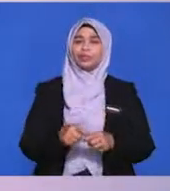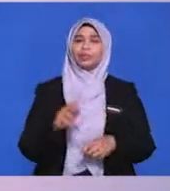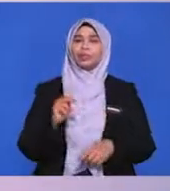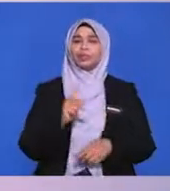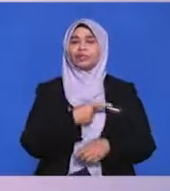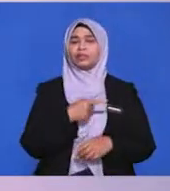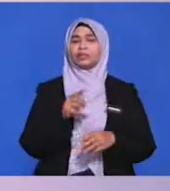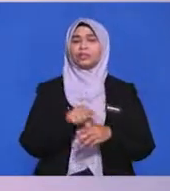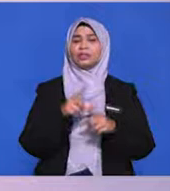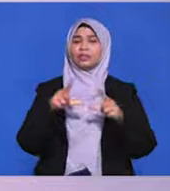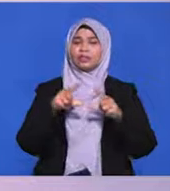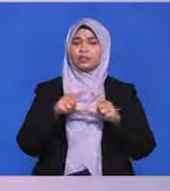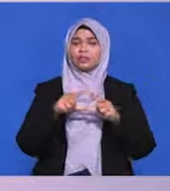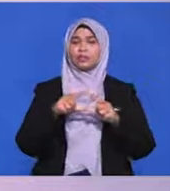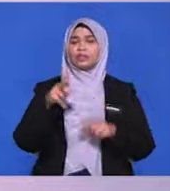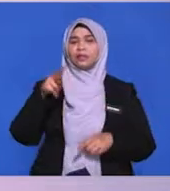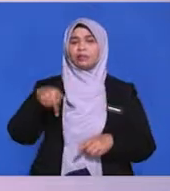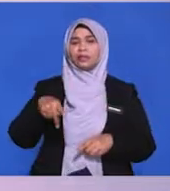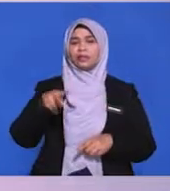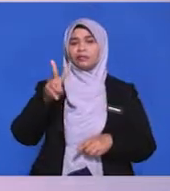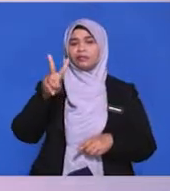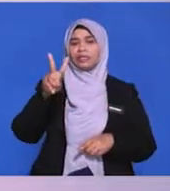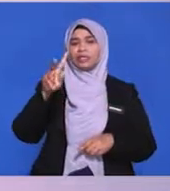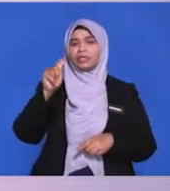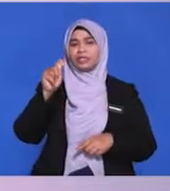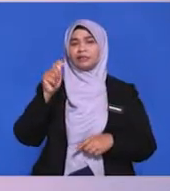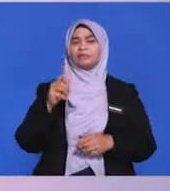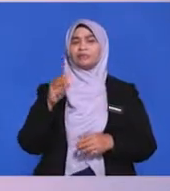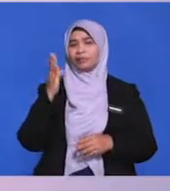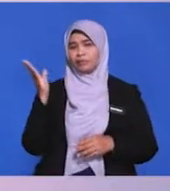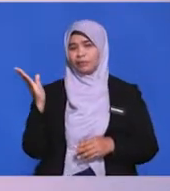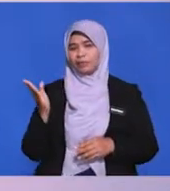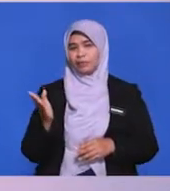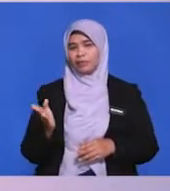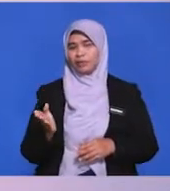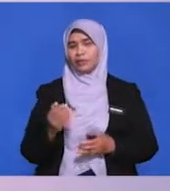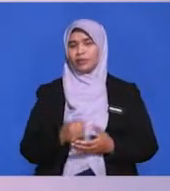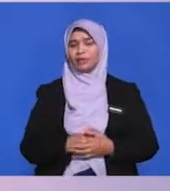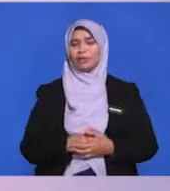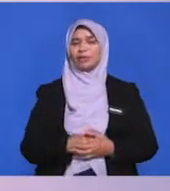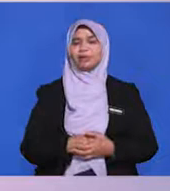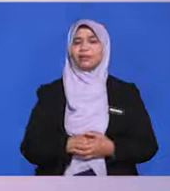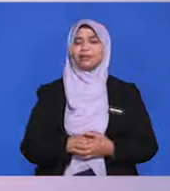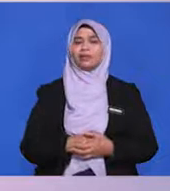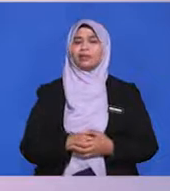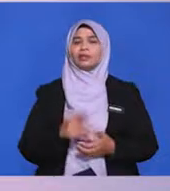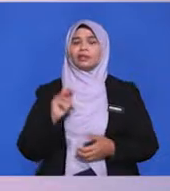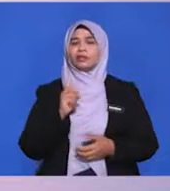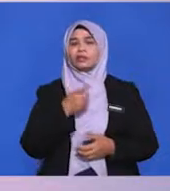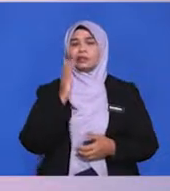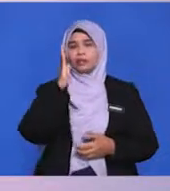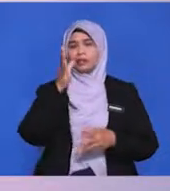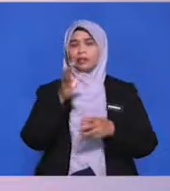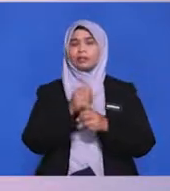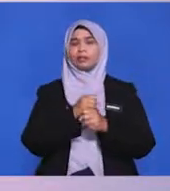segitiga DVD Tutup kembali ubah yang dimanfaatkan Uti maka kita akan